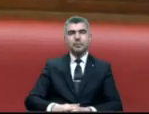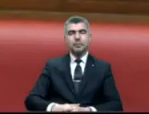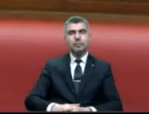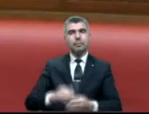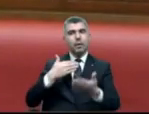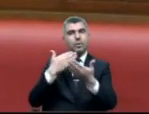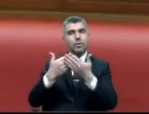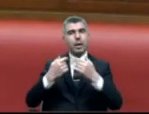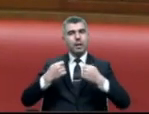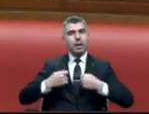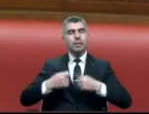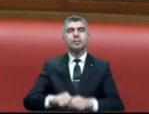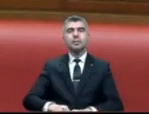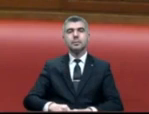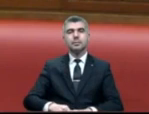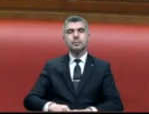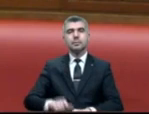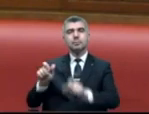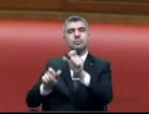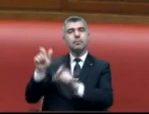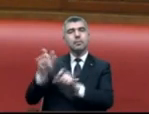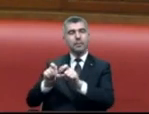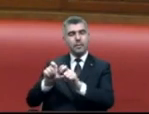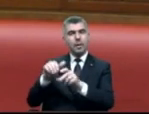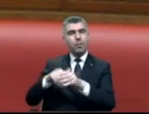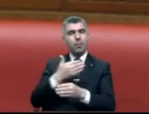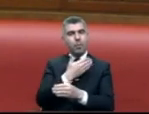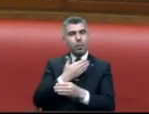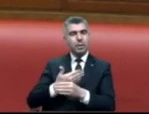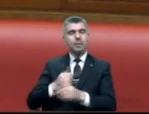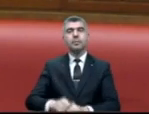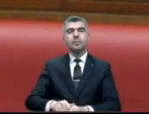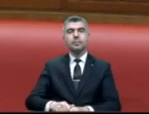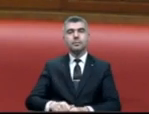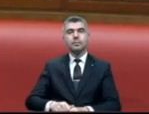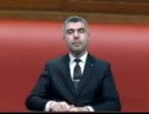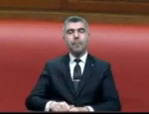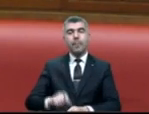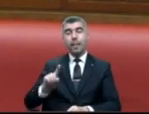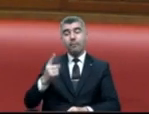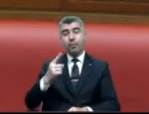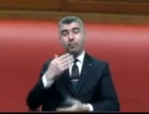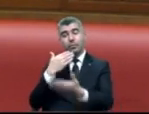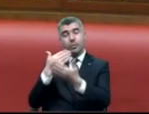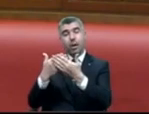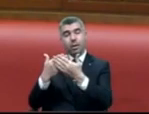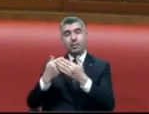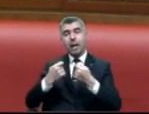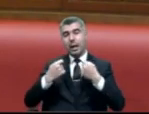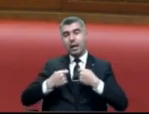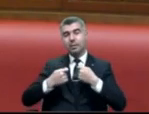شكرا السيد الرئيس المحترم والسيدات والسادة المستشار المحترمون. فأولا أود أن أشكر السيد